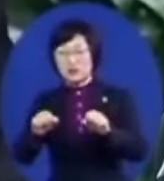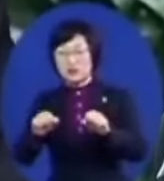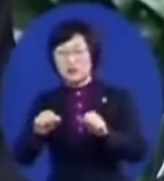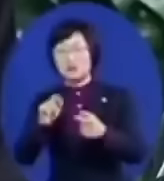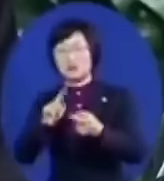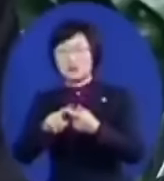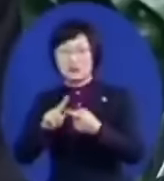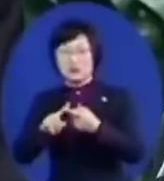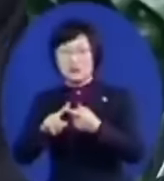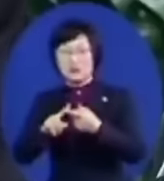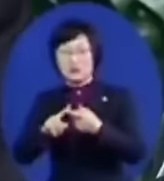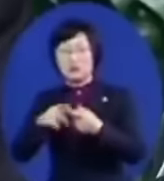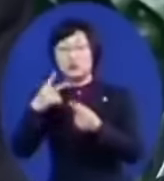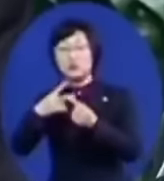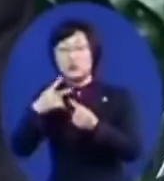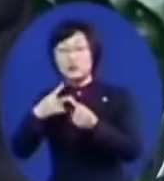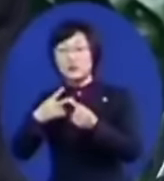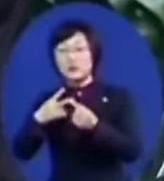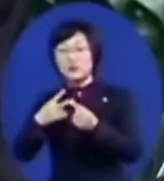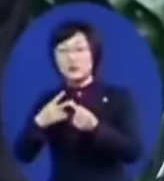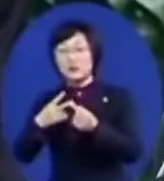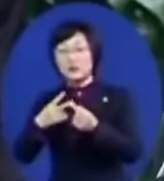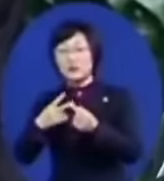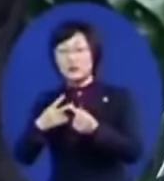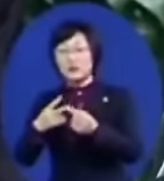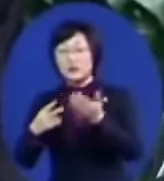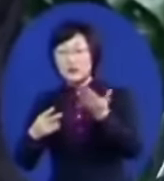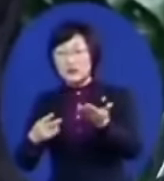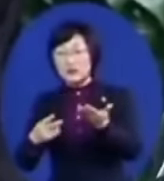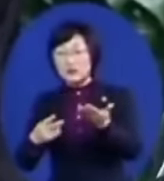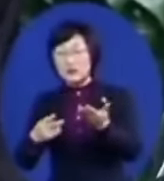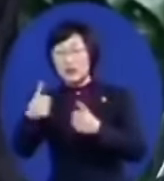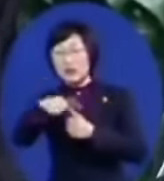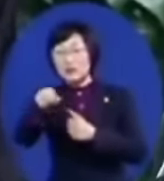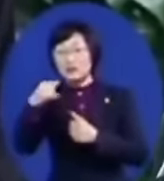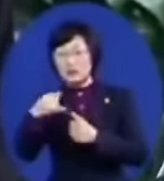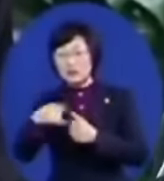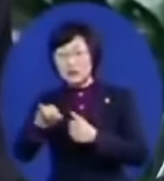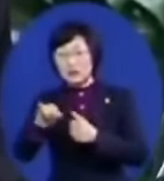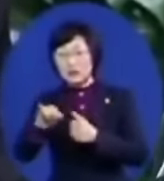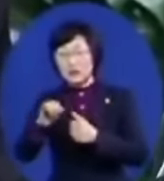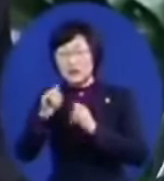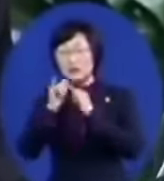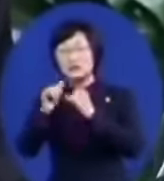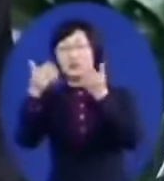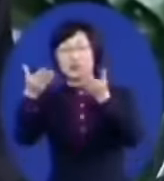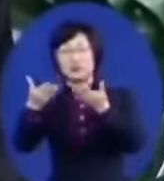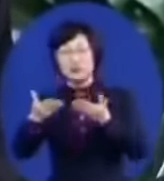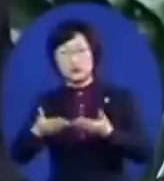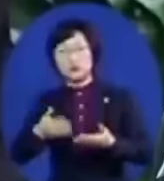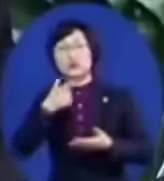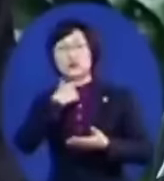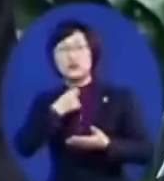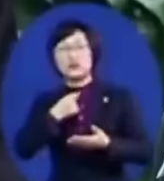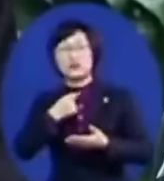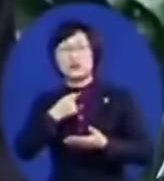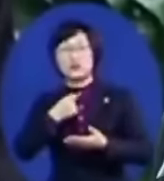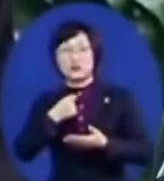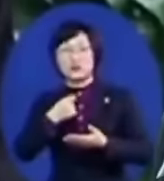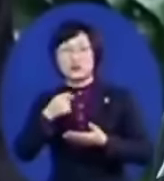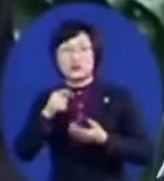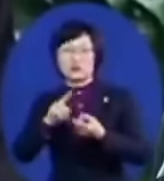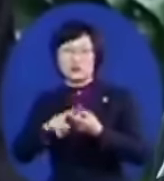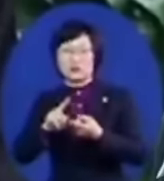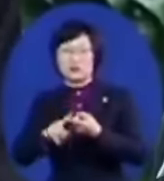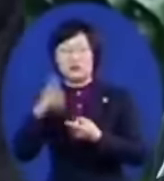기반이요, 둘째는 당신의 자녀들에게 상 주시기를 원하신다는 것을